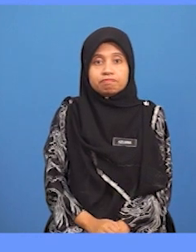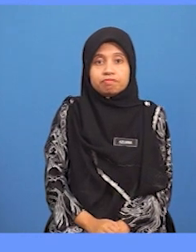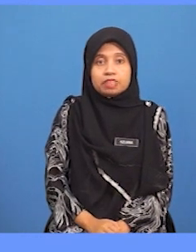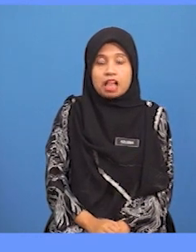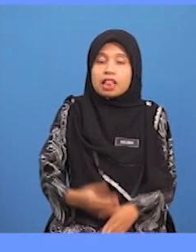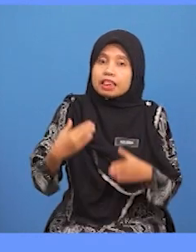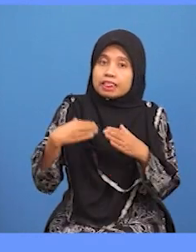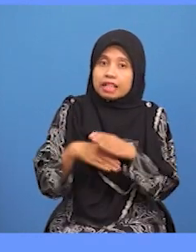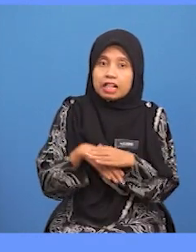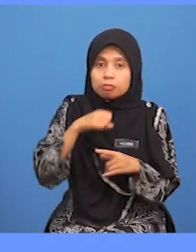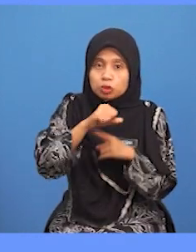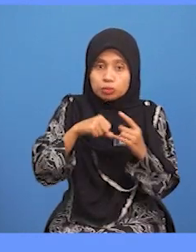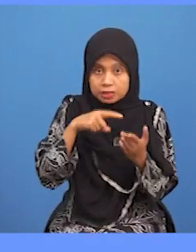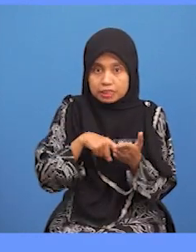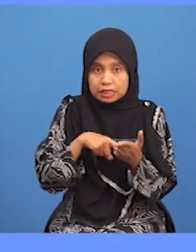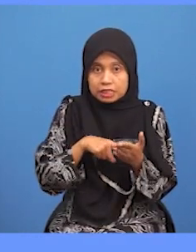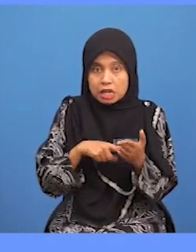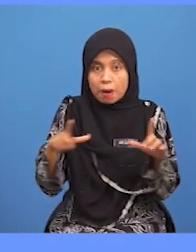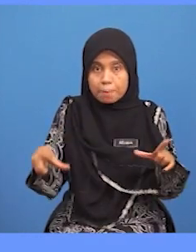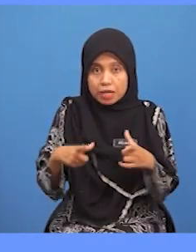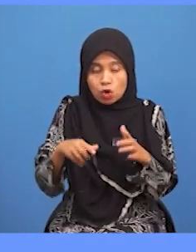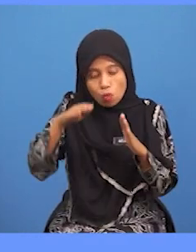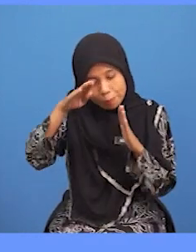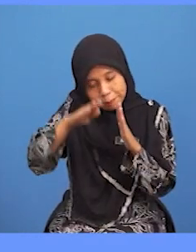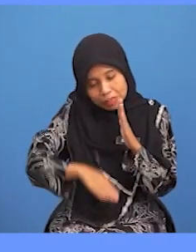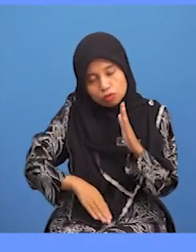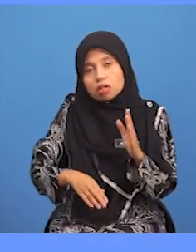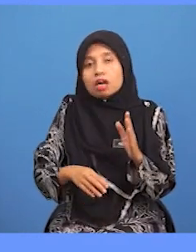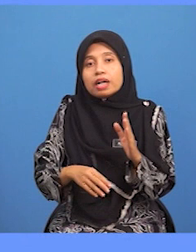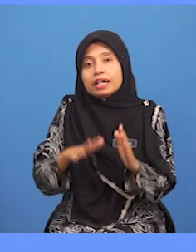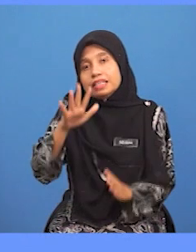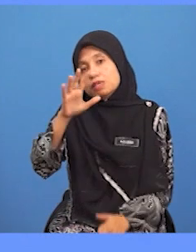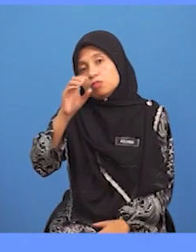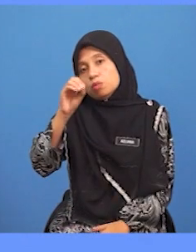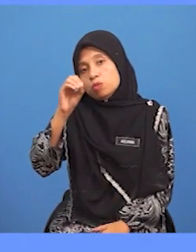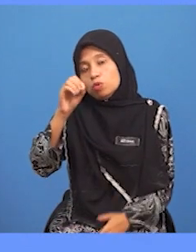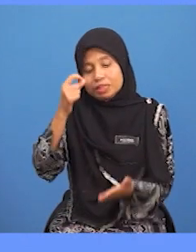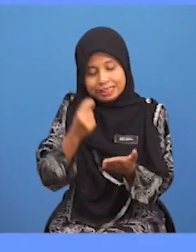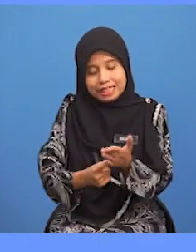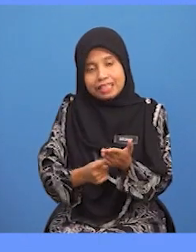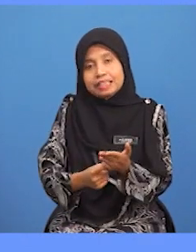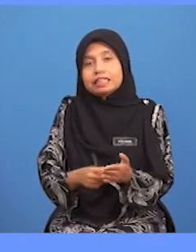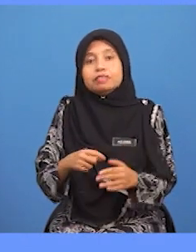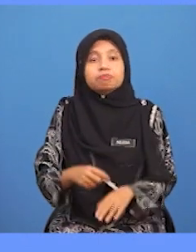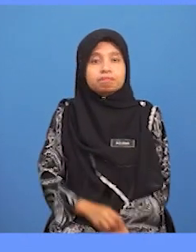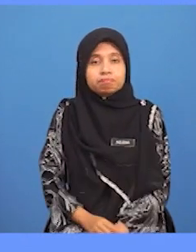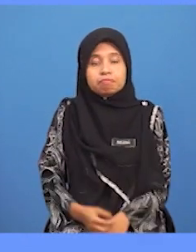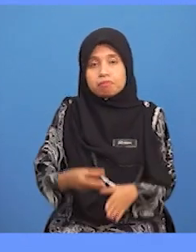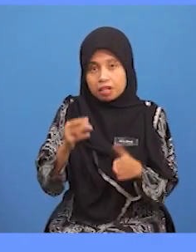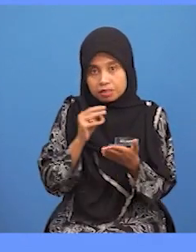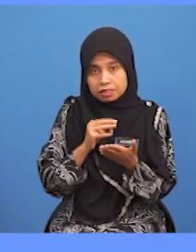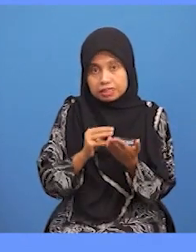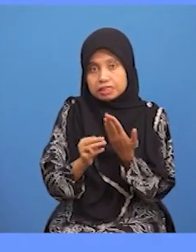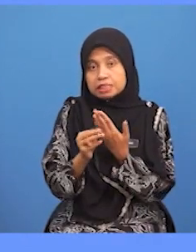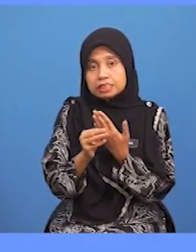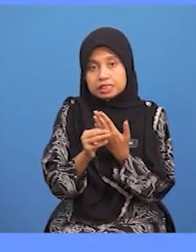RM2.50. Dalam situasi ini, berlaku pengurangan sebanyak 50 sen dalam kos berubah.